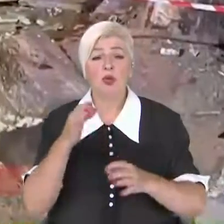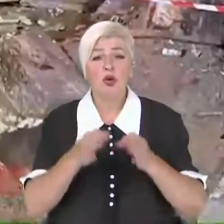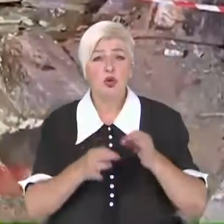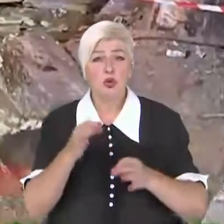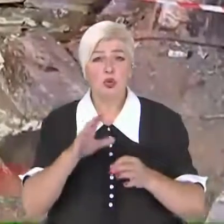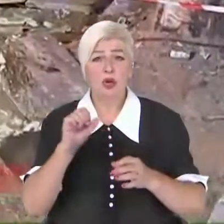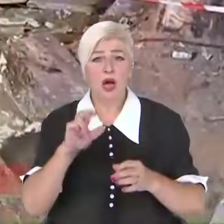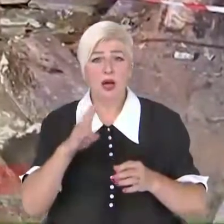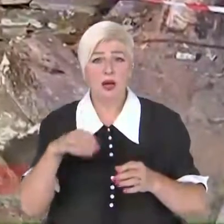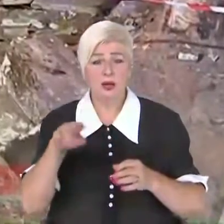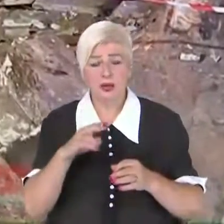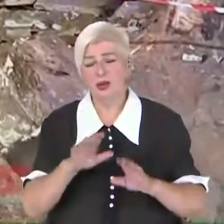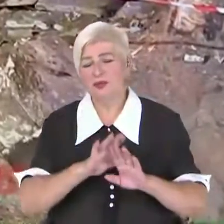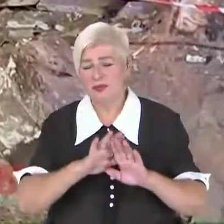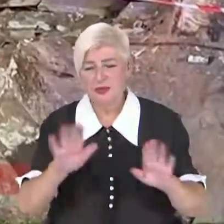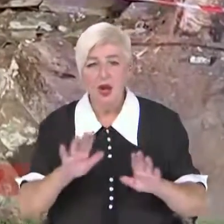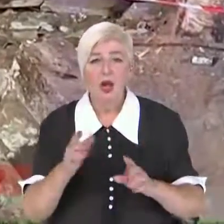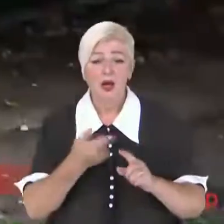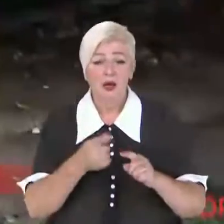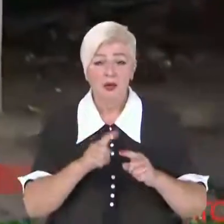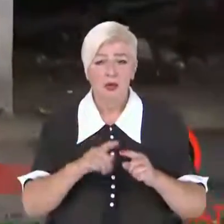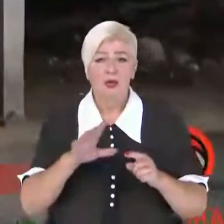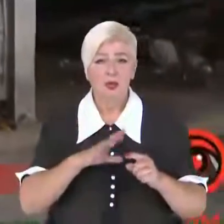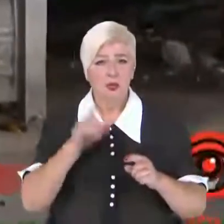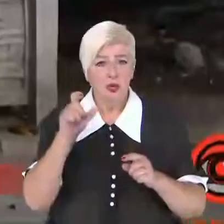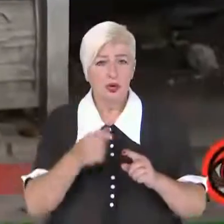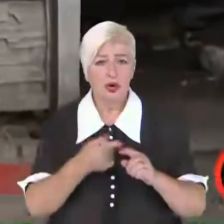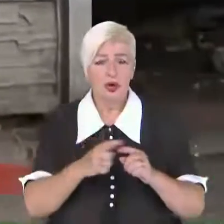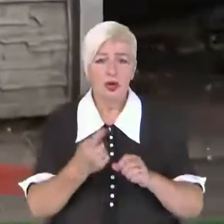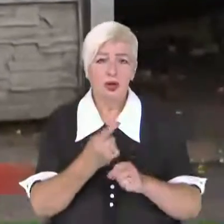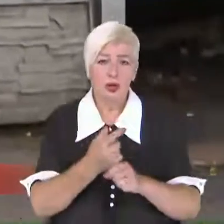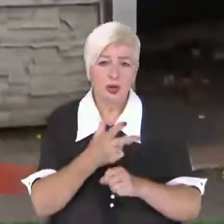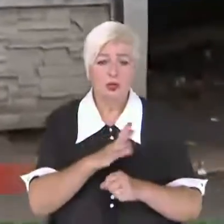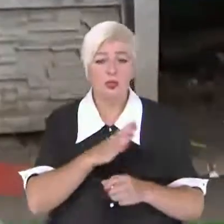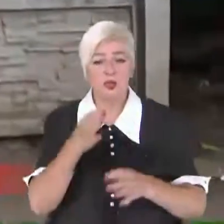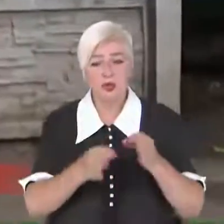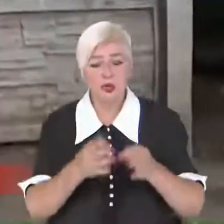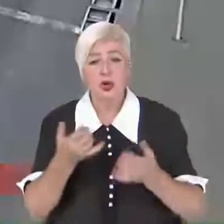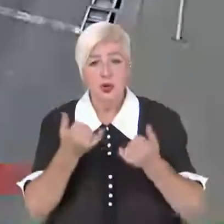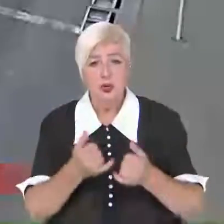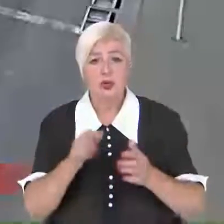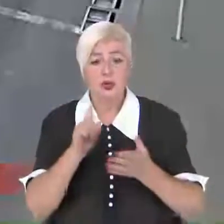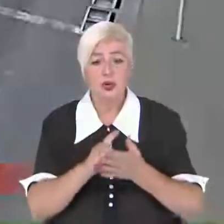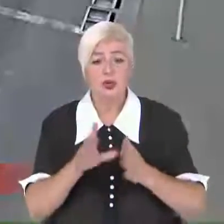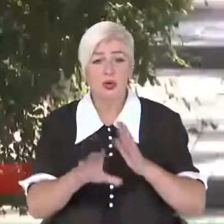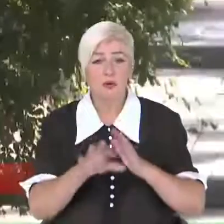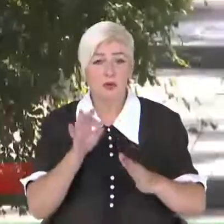раніше неодноразово засуджений, того вечора був дійсно нетверезий, і сьогодні йому мають обрати запобіжний